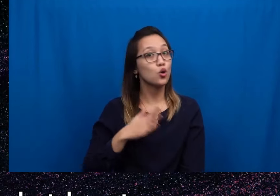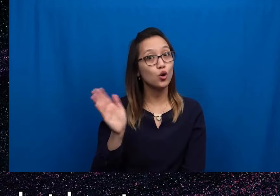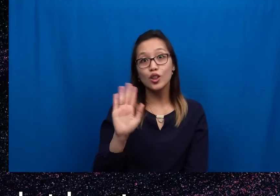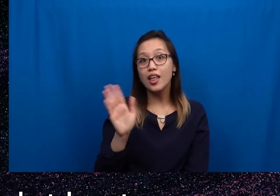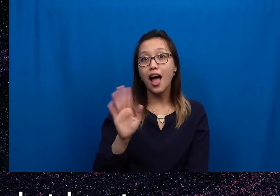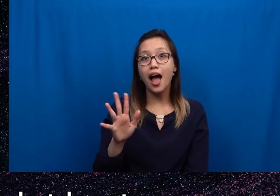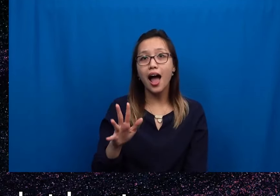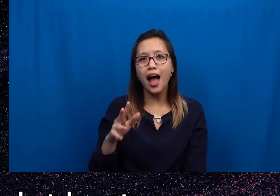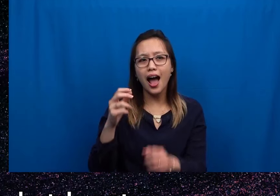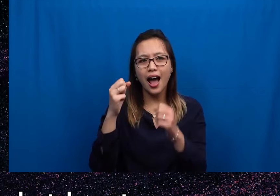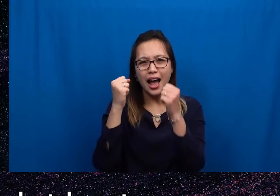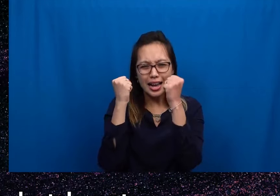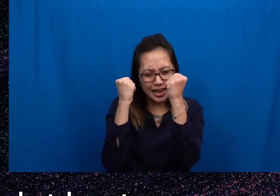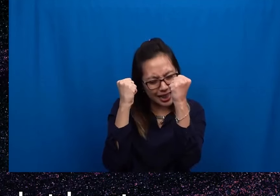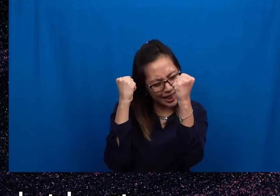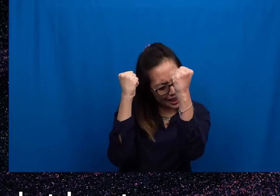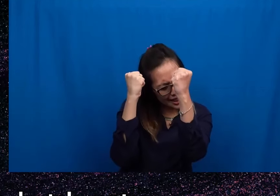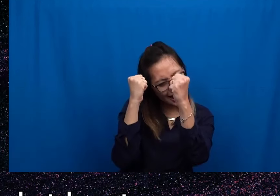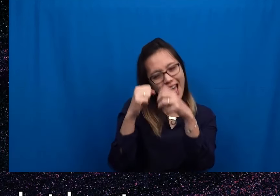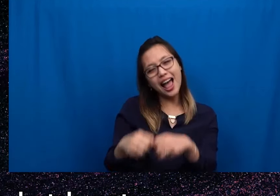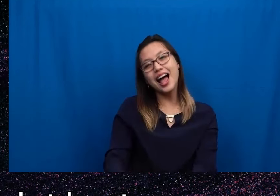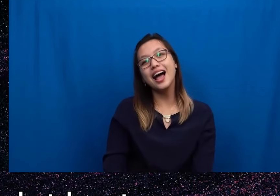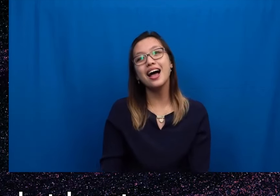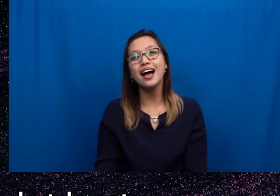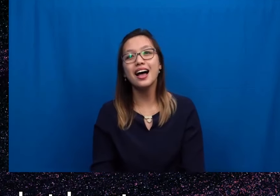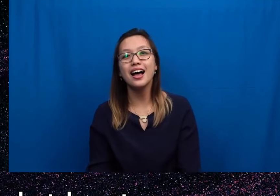Ku tak